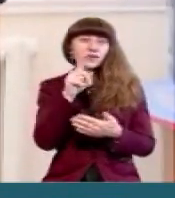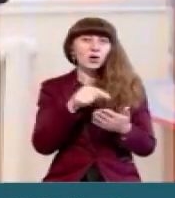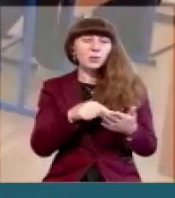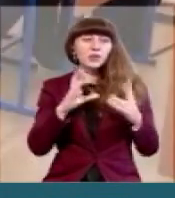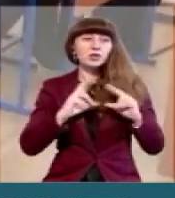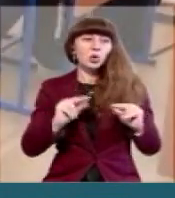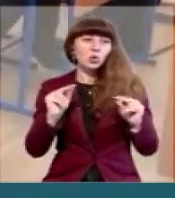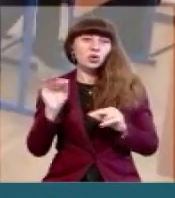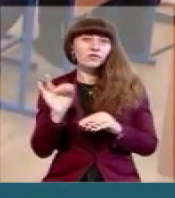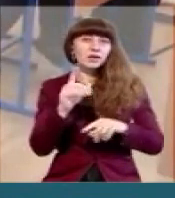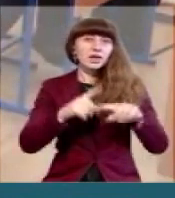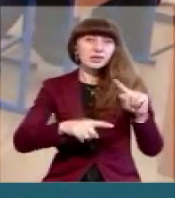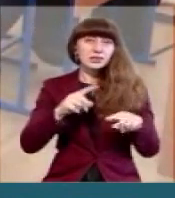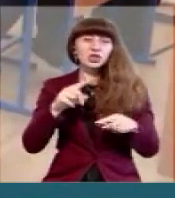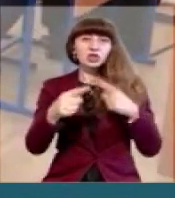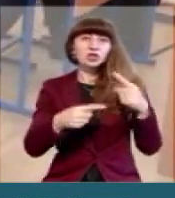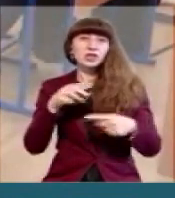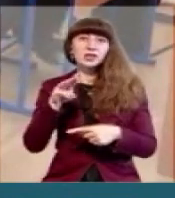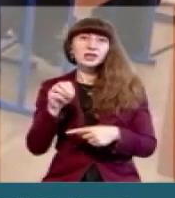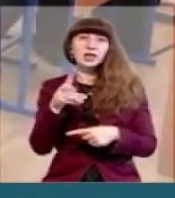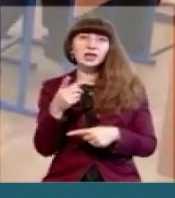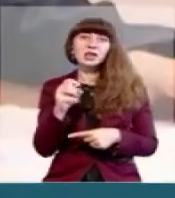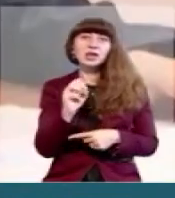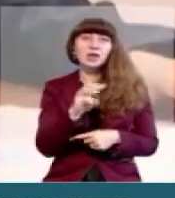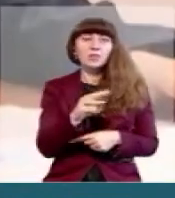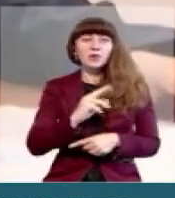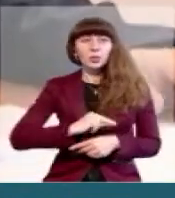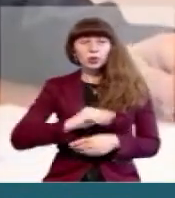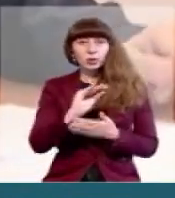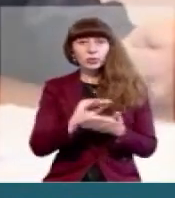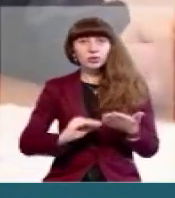жалғасын табатын болады, дейді мамандар. Бауыржан Қасымхан, Руслан Жабаев, Қостанай телеарнасы.